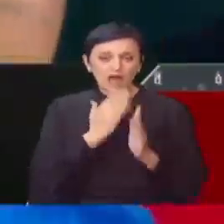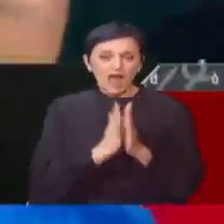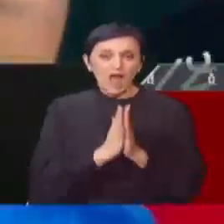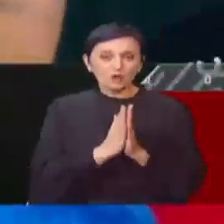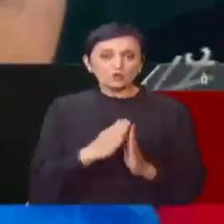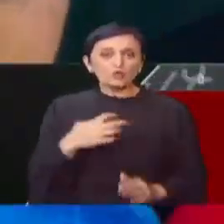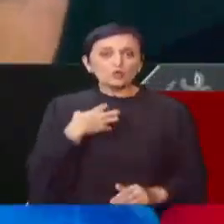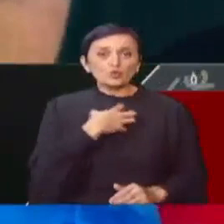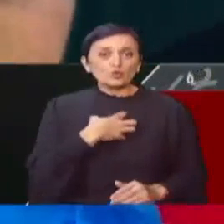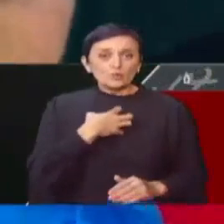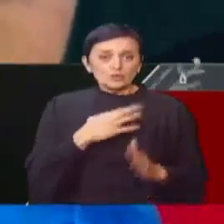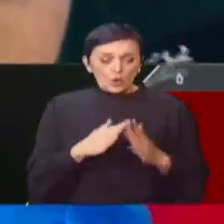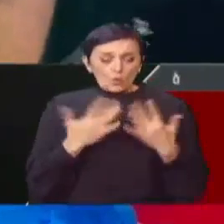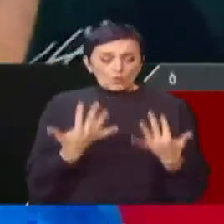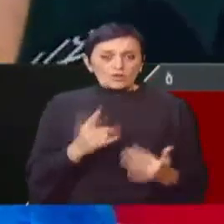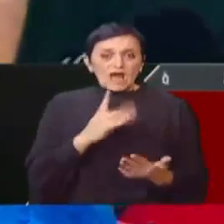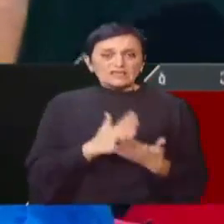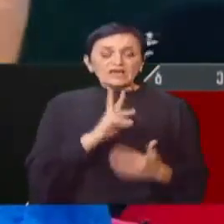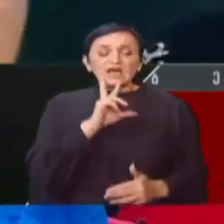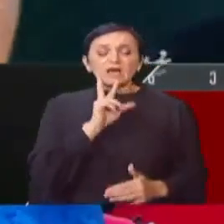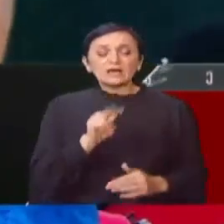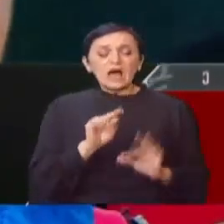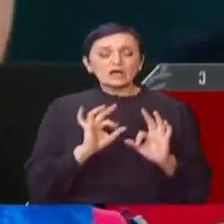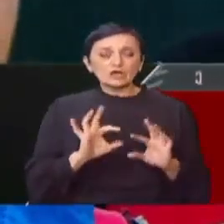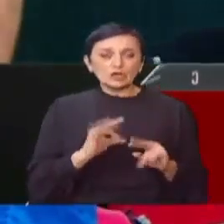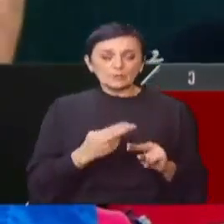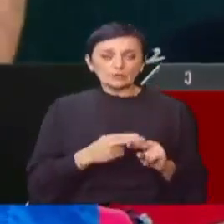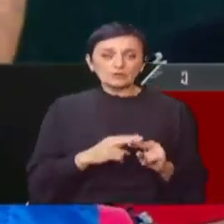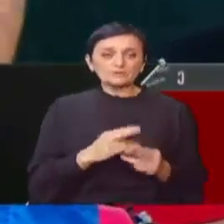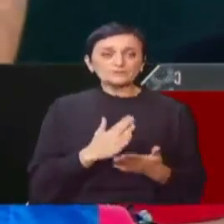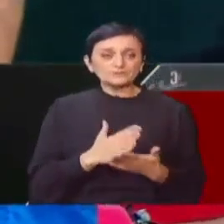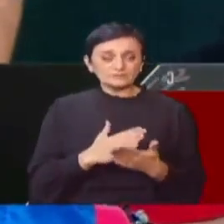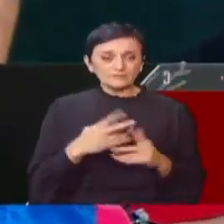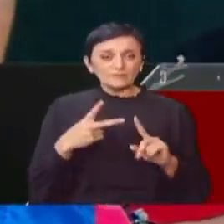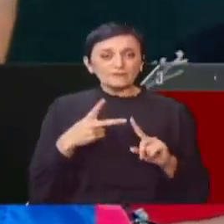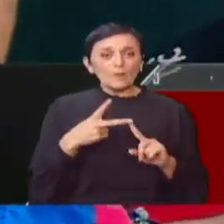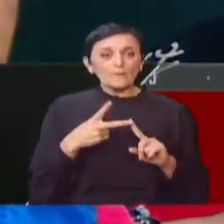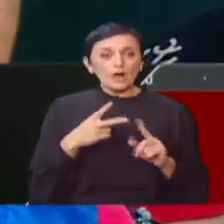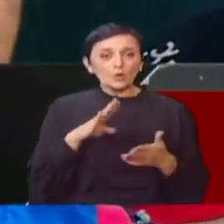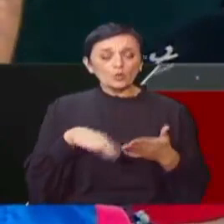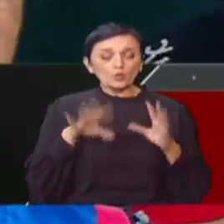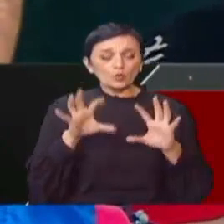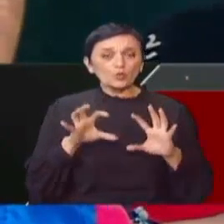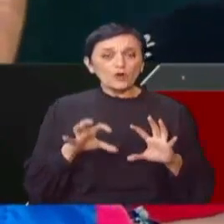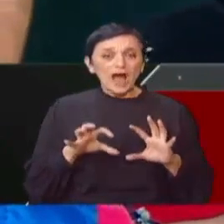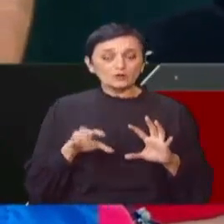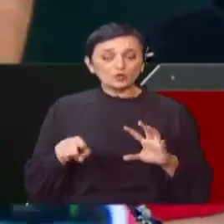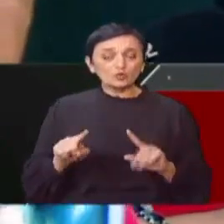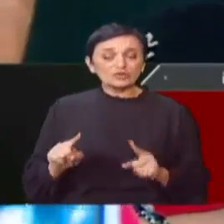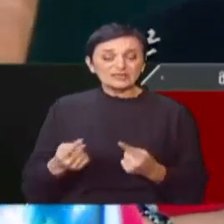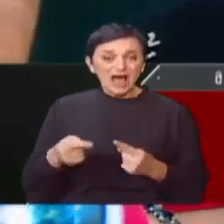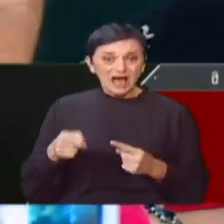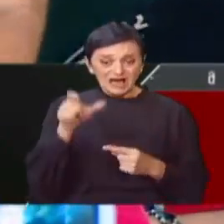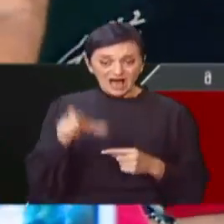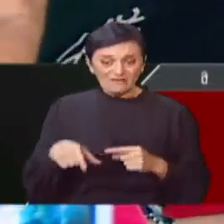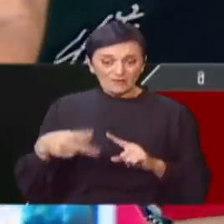da, da, da, da, da, da, da, da, da, da, da, da, da, da, da, da, da, da, da, da, da, da, da, da, da, da, da, da, da, da, da, da,